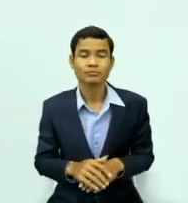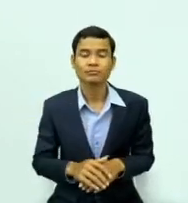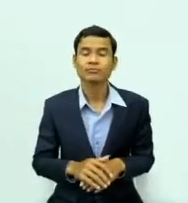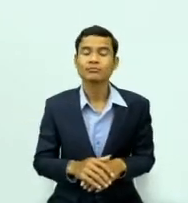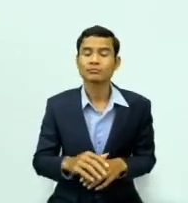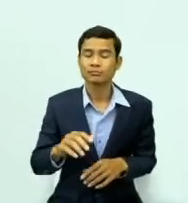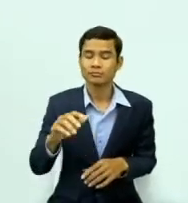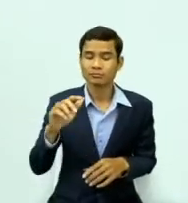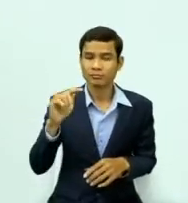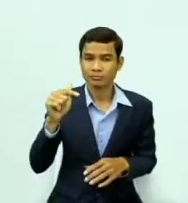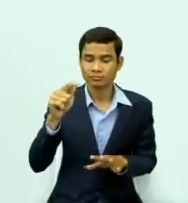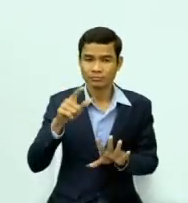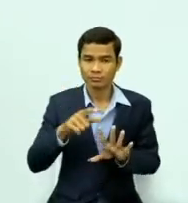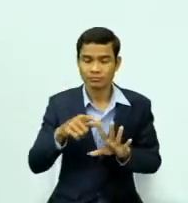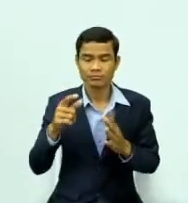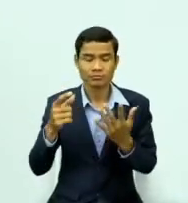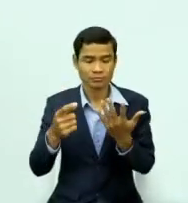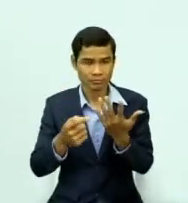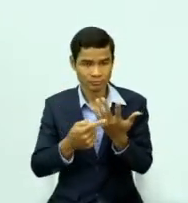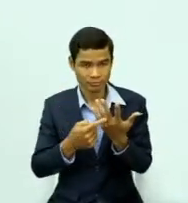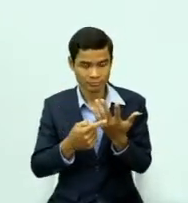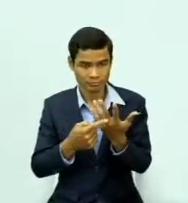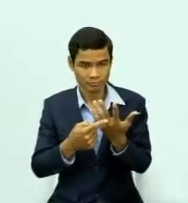ngờ chà